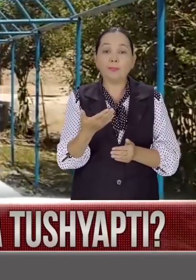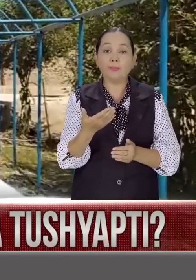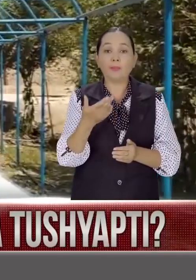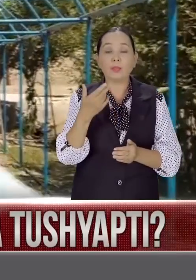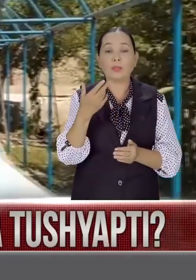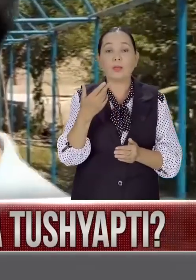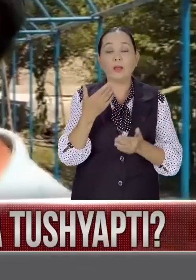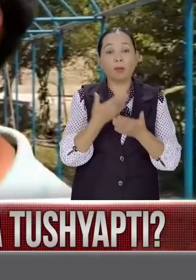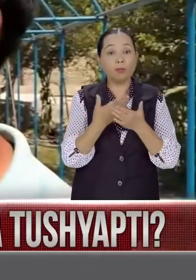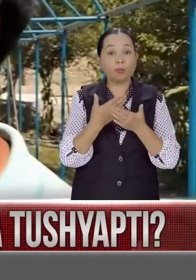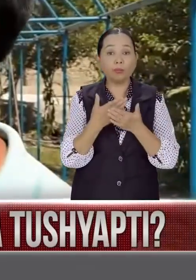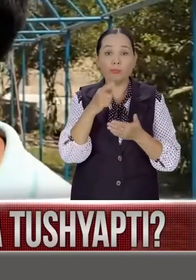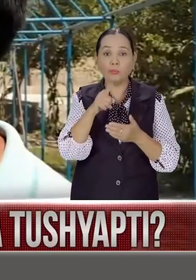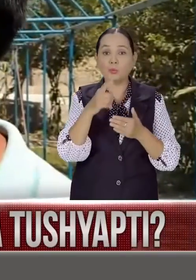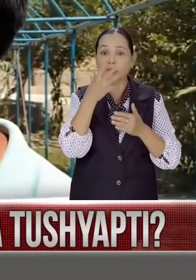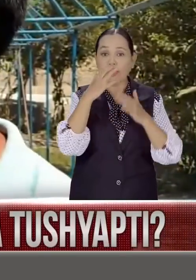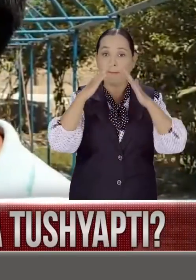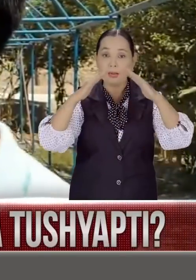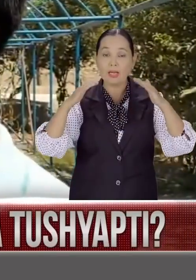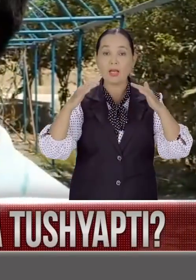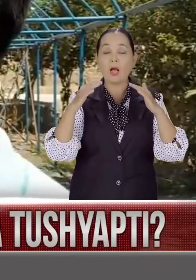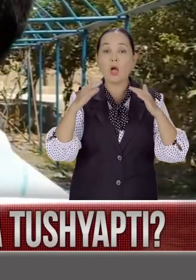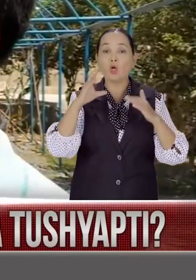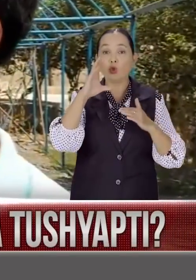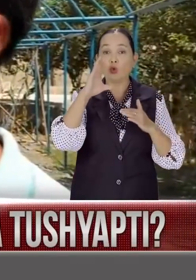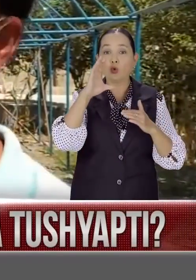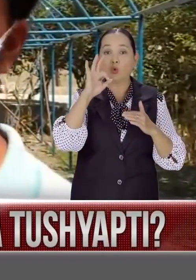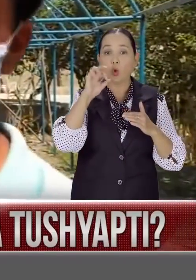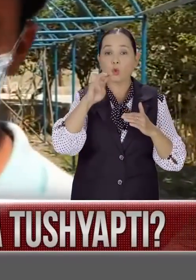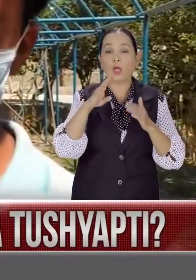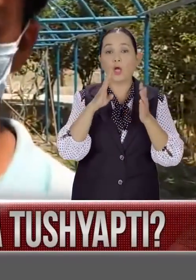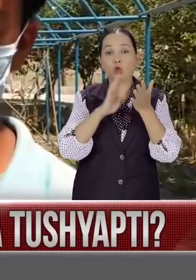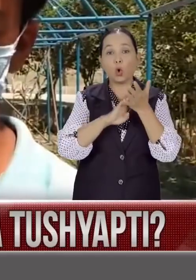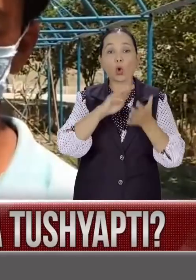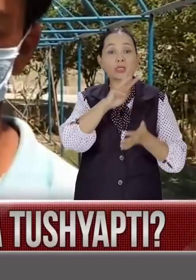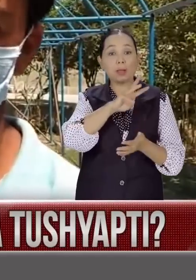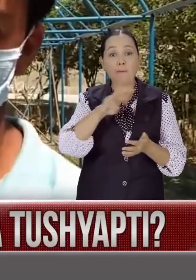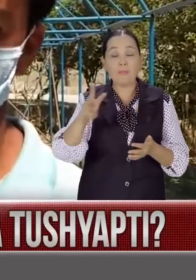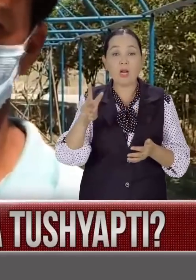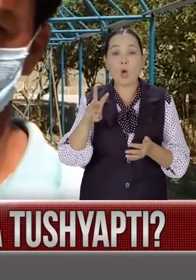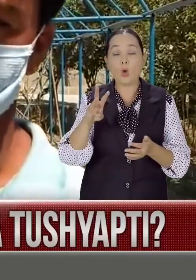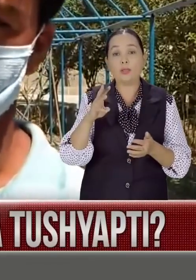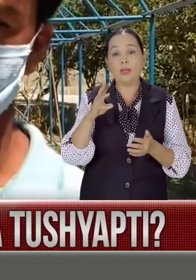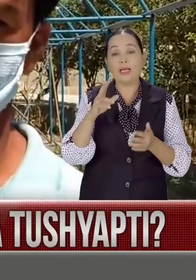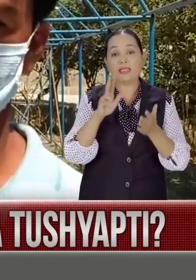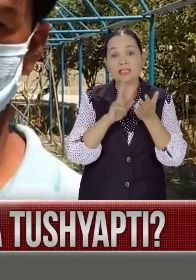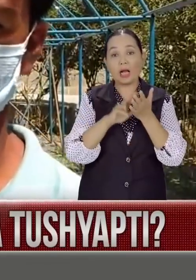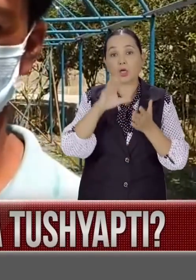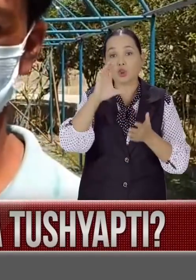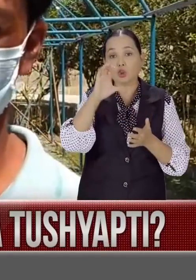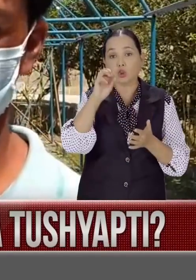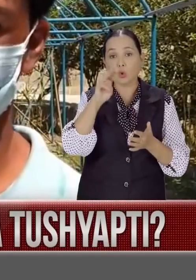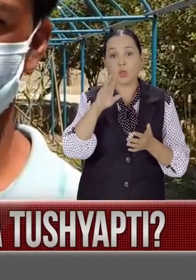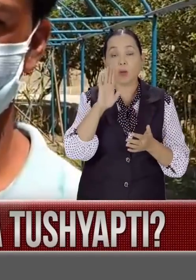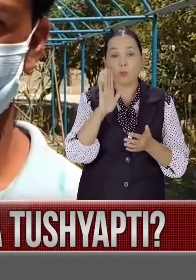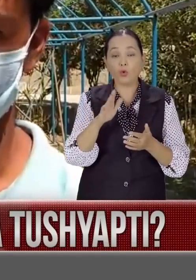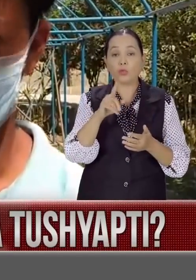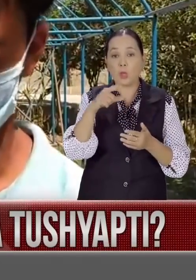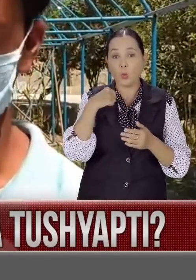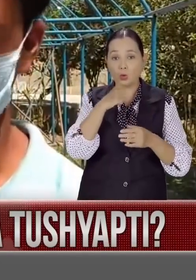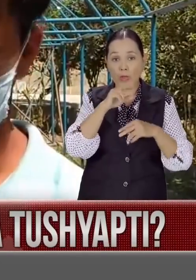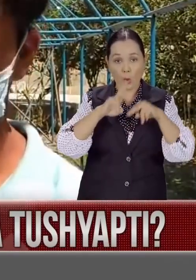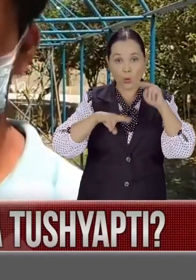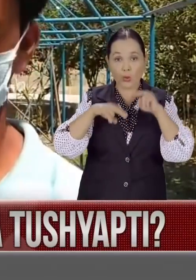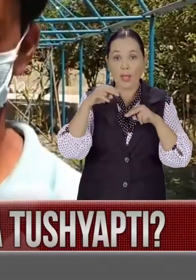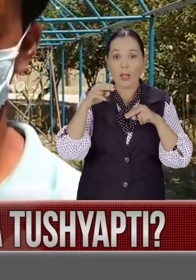Bu teplitsaga endi sotig'i 9 milliondan tushibdi, endi 8 sotib bo'lsa ham. O'zingiz